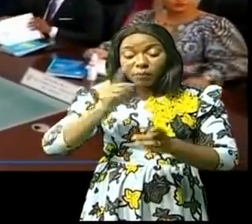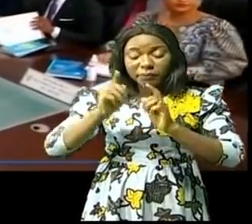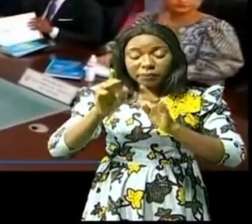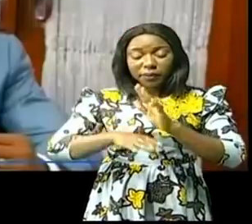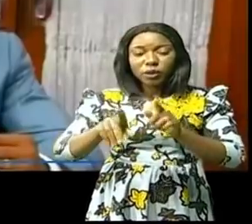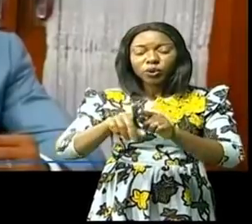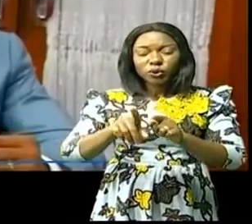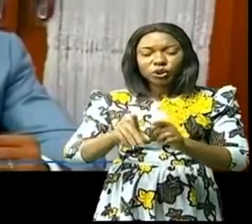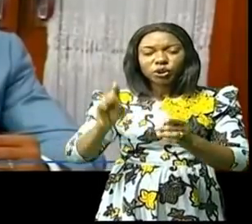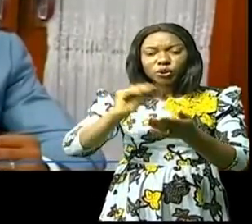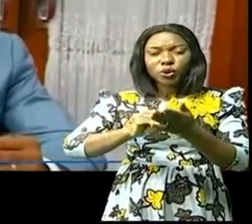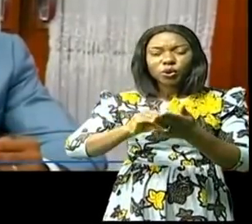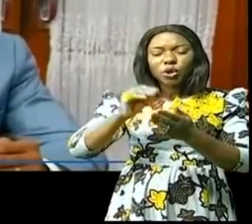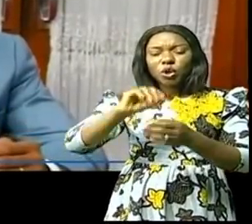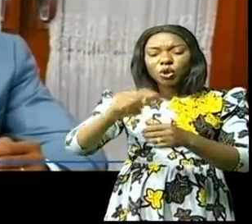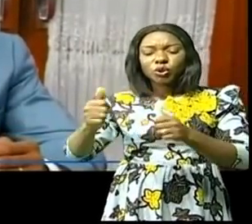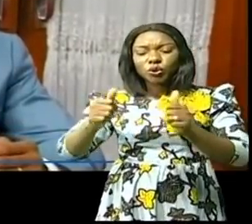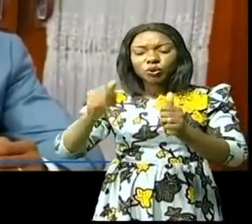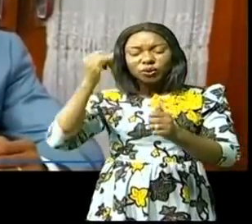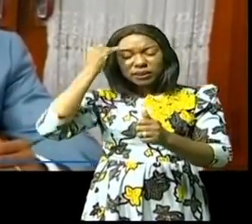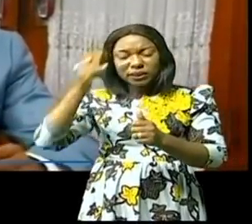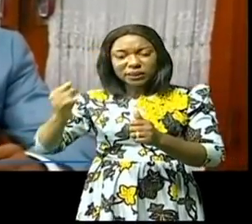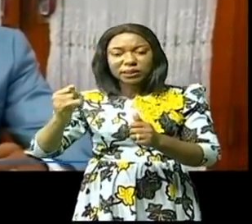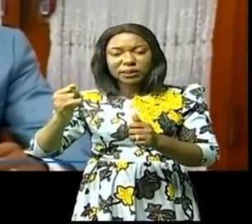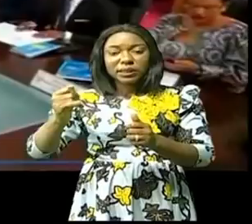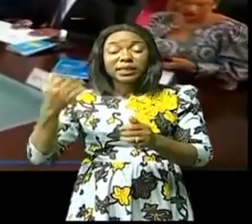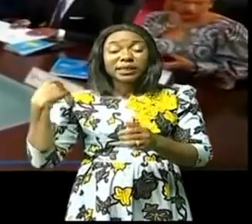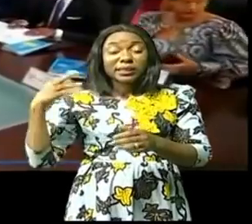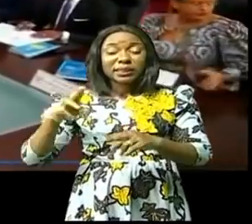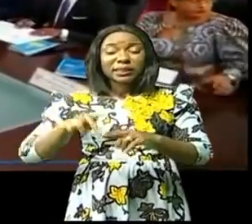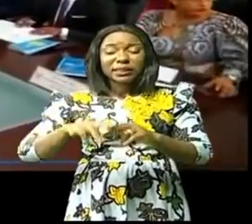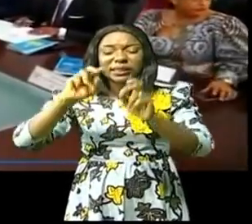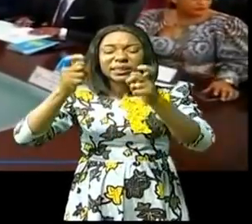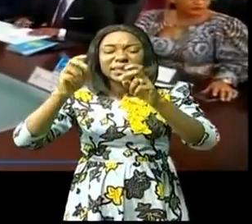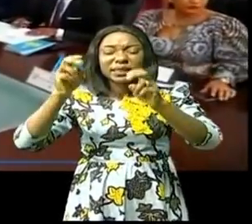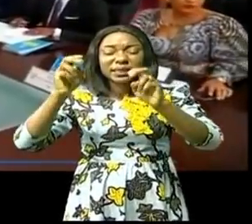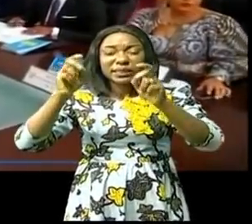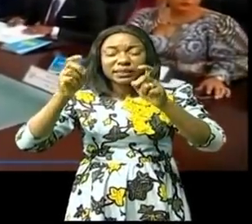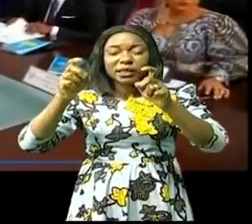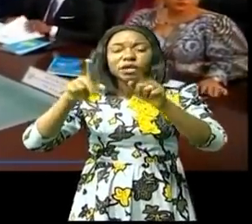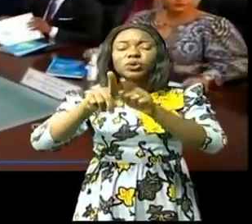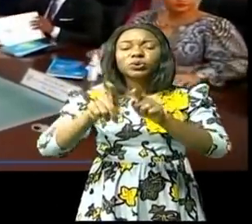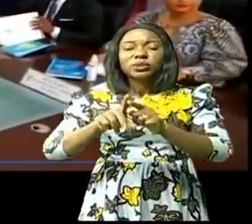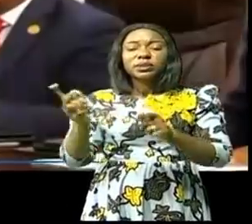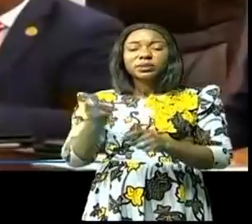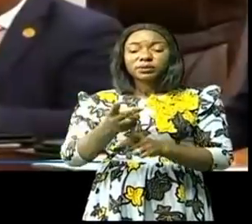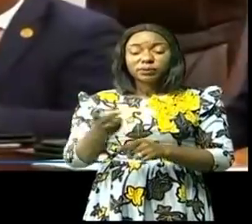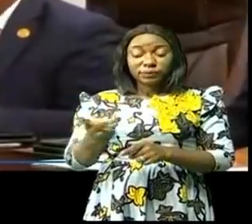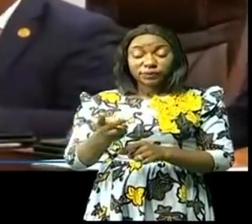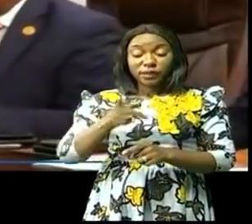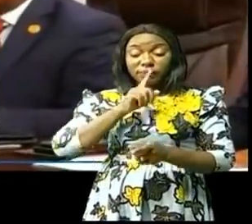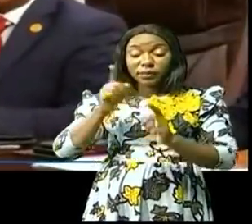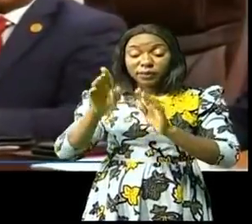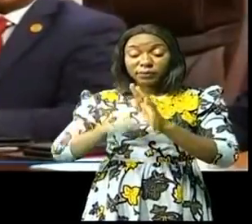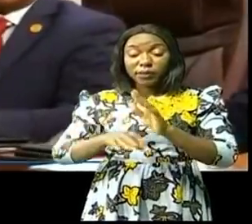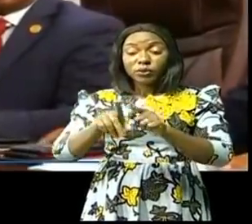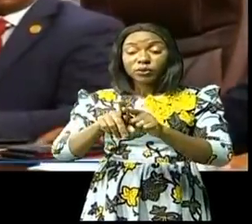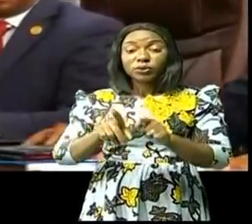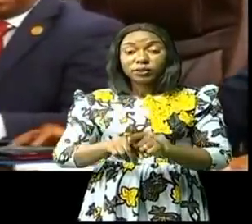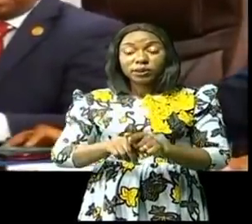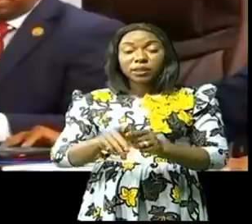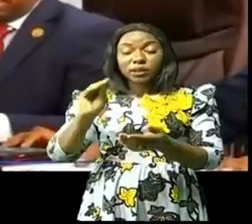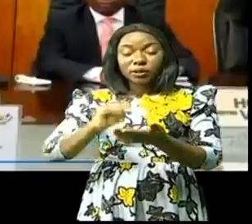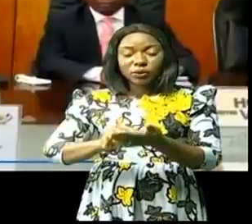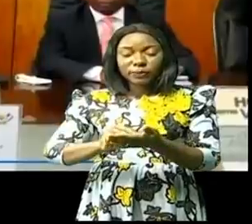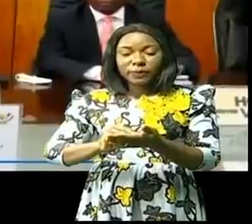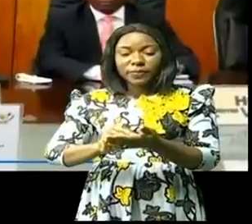également inscrits à l'ordre du jour, notamment l'état des lieux des textes en navette entre les deux chambres. Les bureaux de ces deux